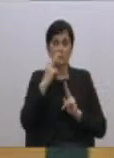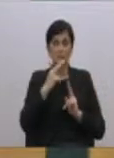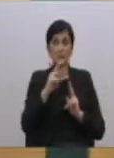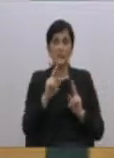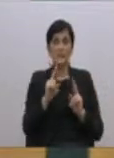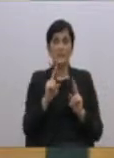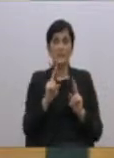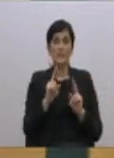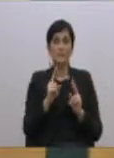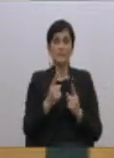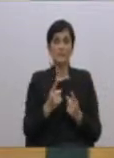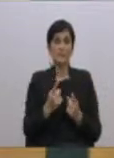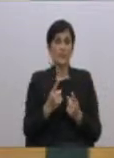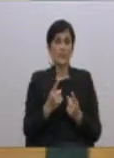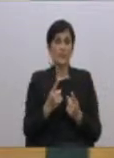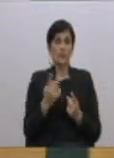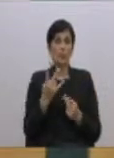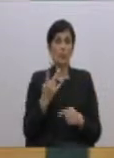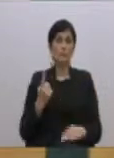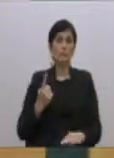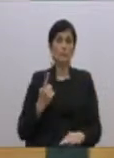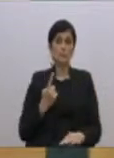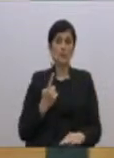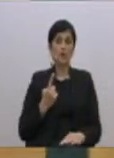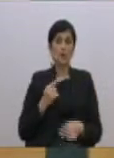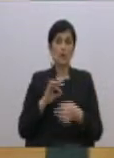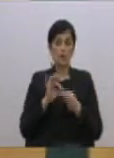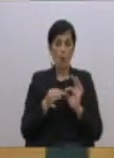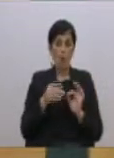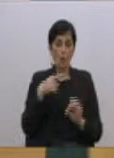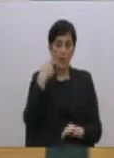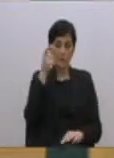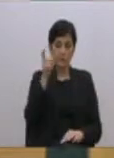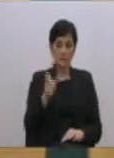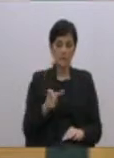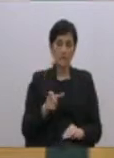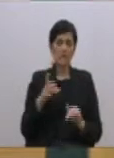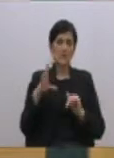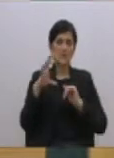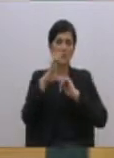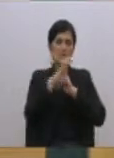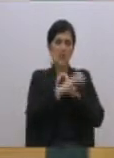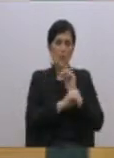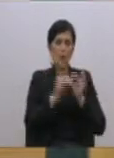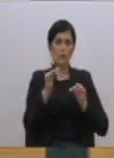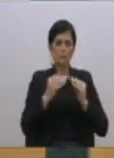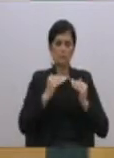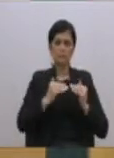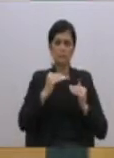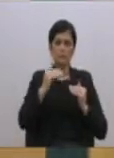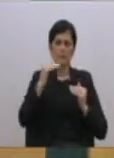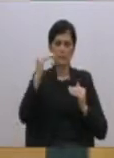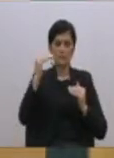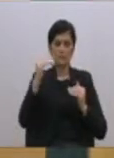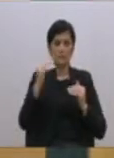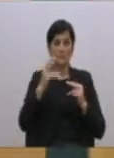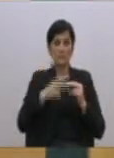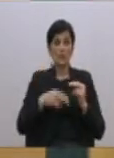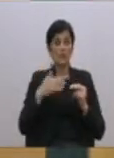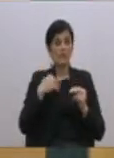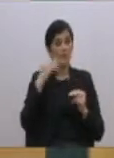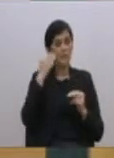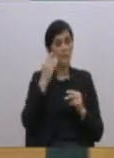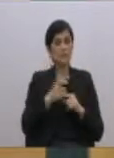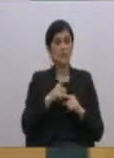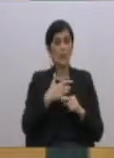რატომ უნდა დაელოდოს კონკრეტული პირი საბოლოო ინსტანციების დასრულებას? ჩვენი პოზიციაა, რომ აქ არის ძალიან